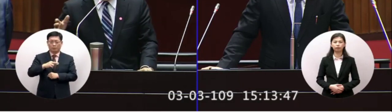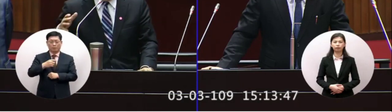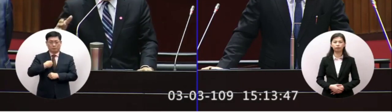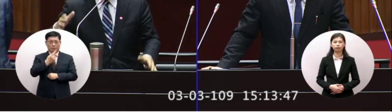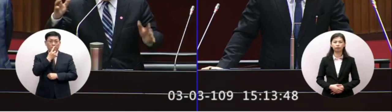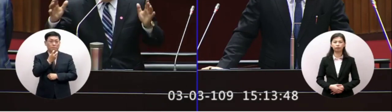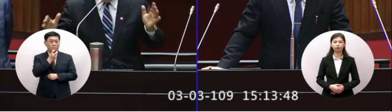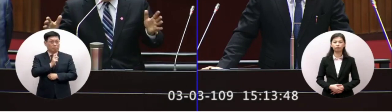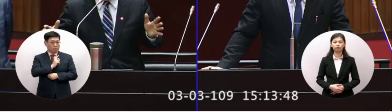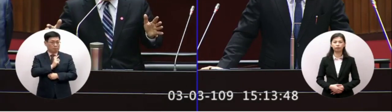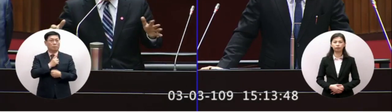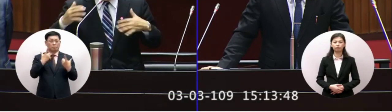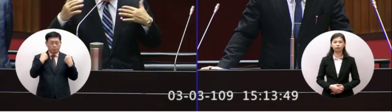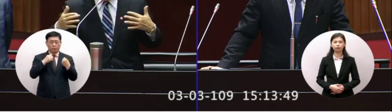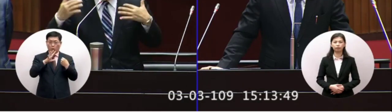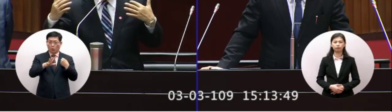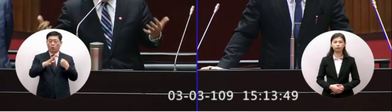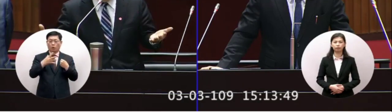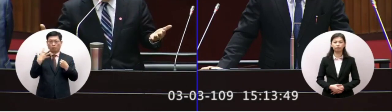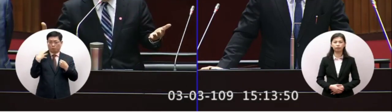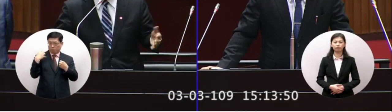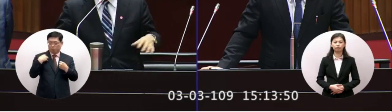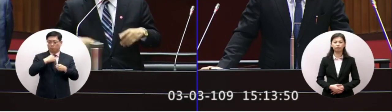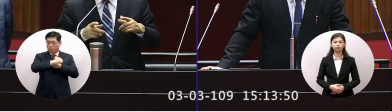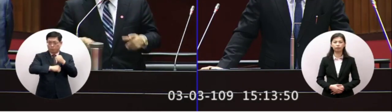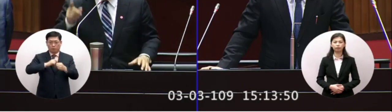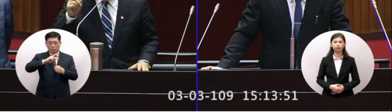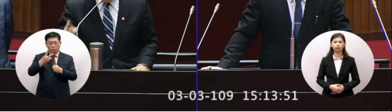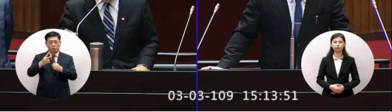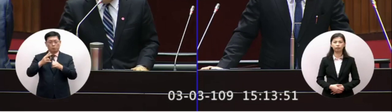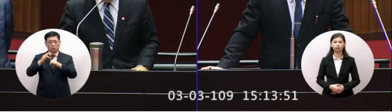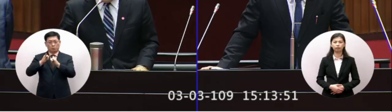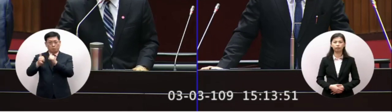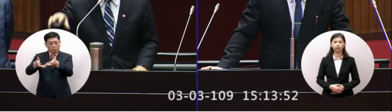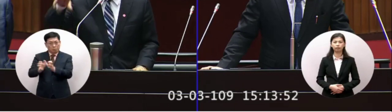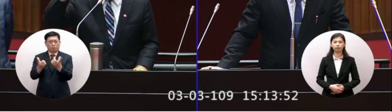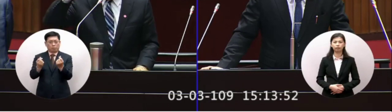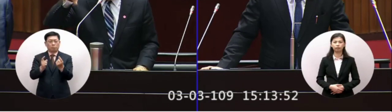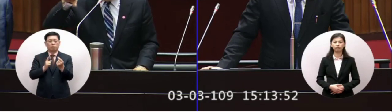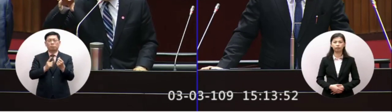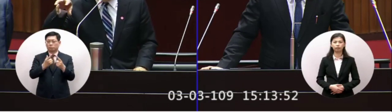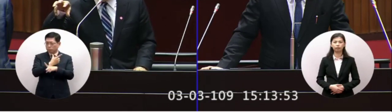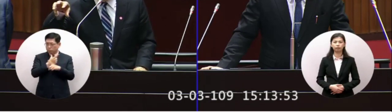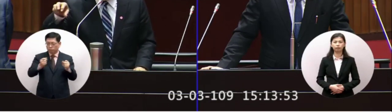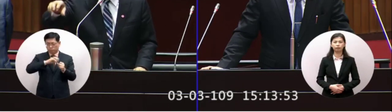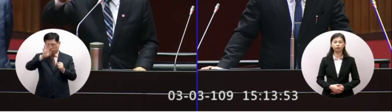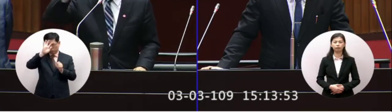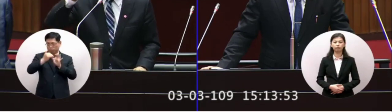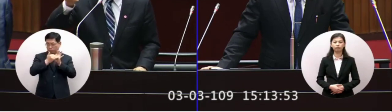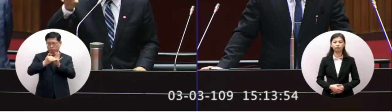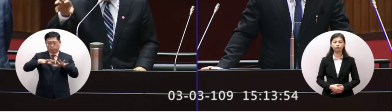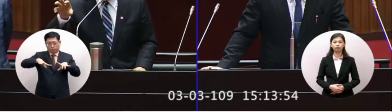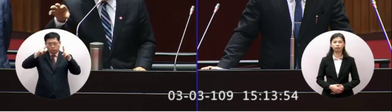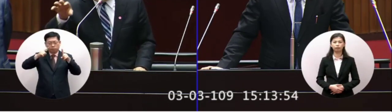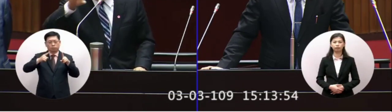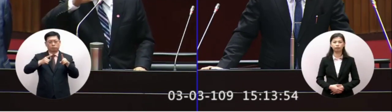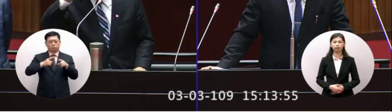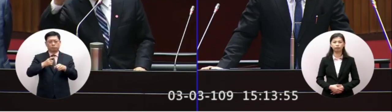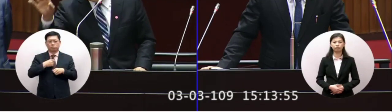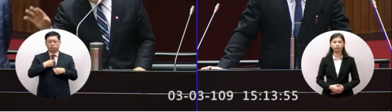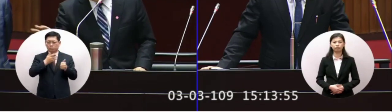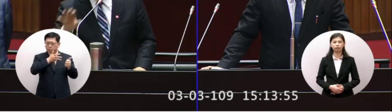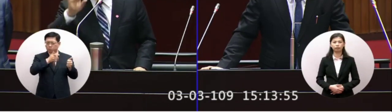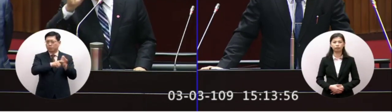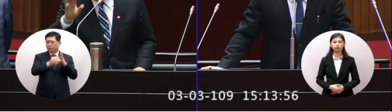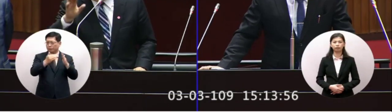央部会原有办的活动，民间我们也都同样以防疫的角度，用专